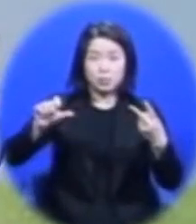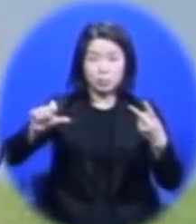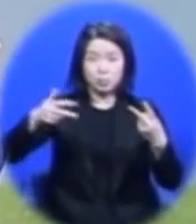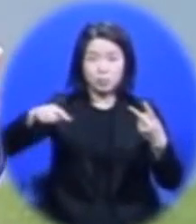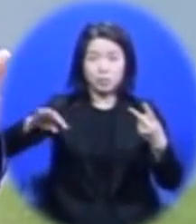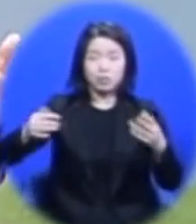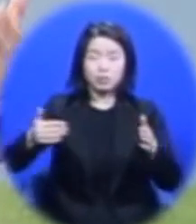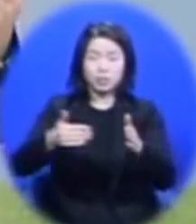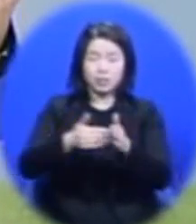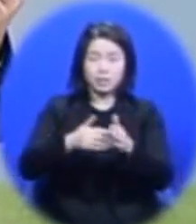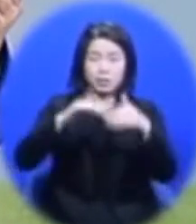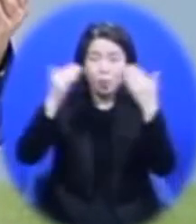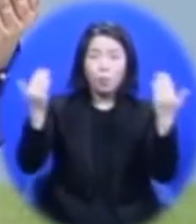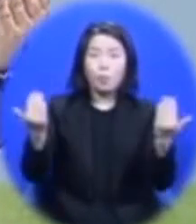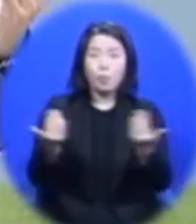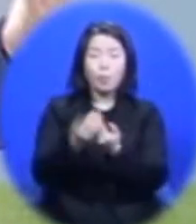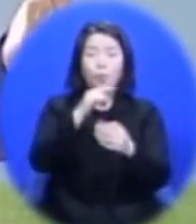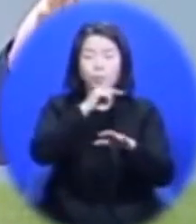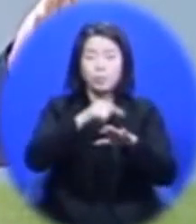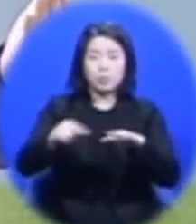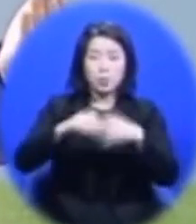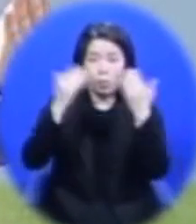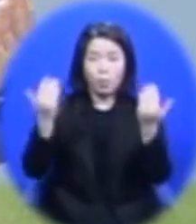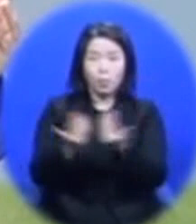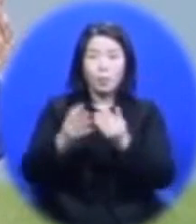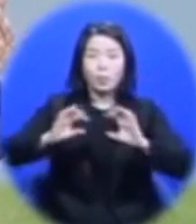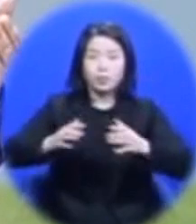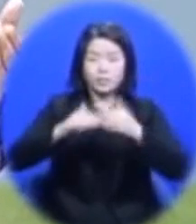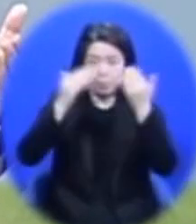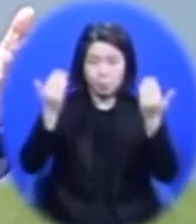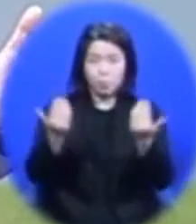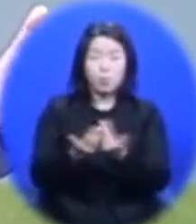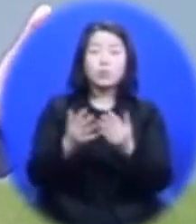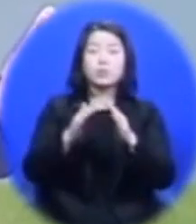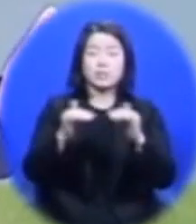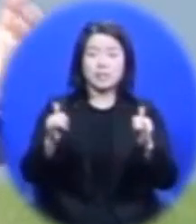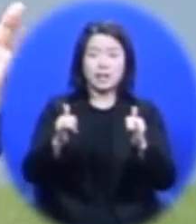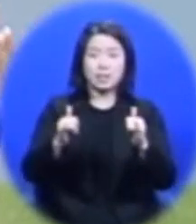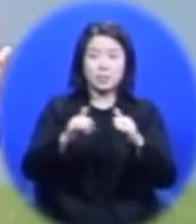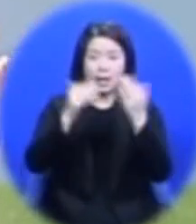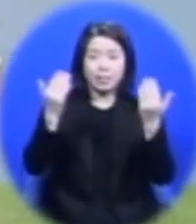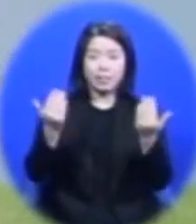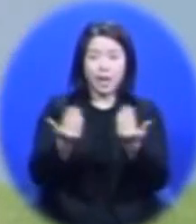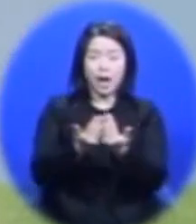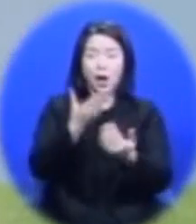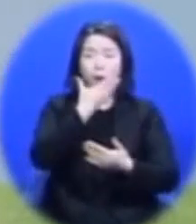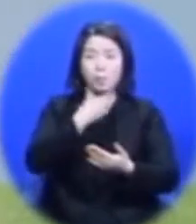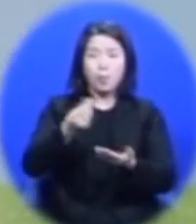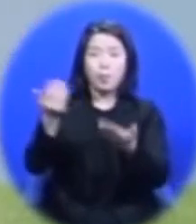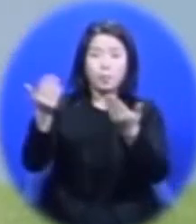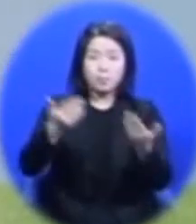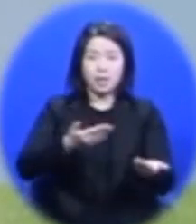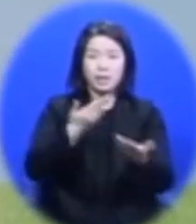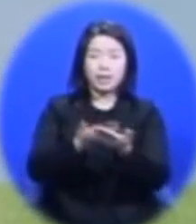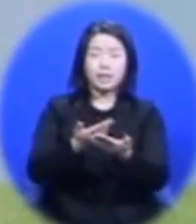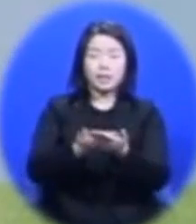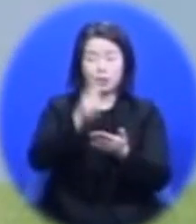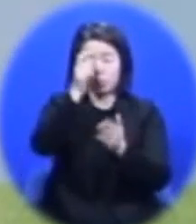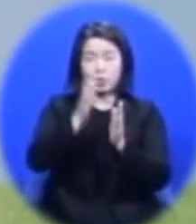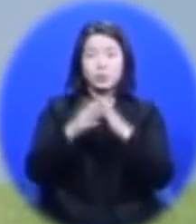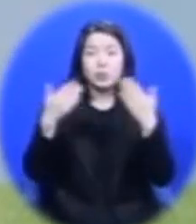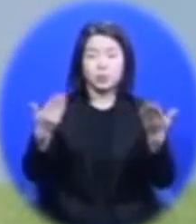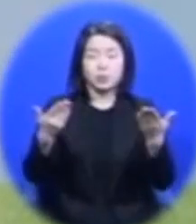이르러서는 온 민족들과 온 세상의 모든 사람들이 다 복을 받게 해달라는 기도를 합니다. 그래서